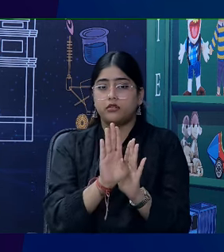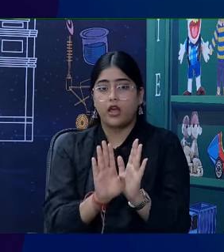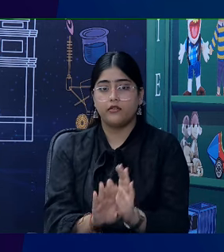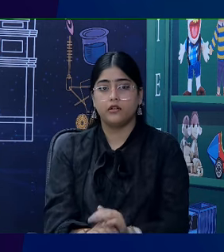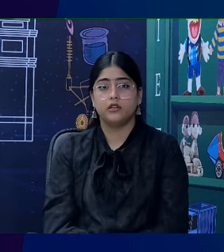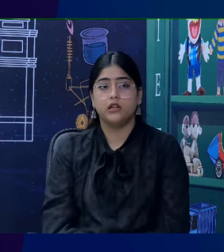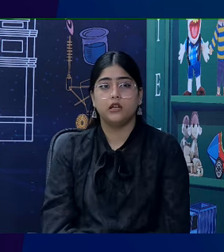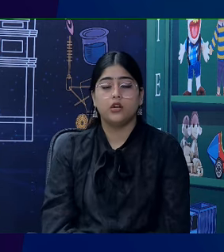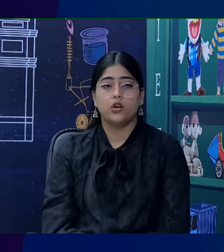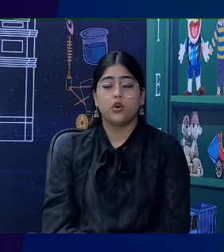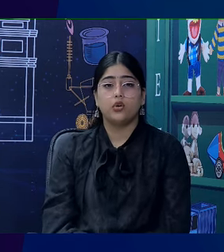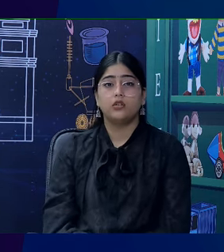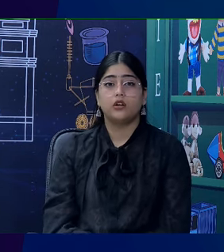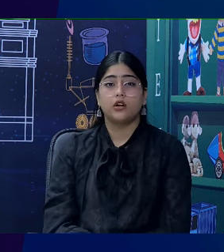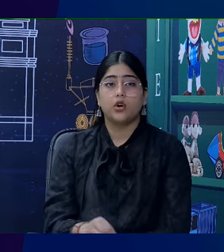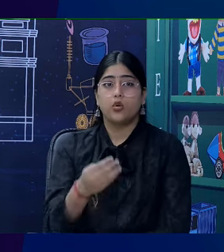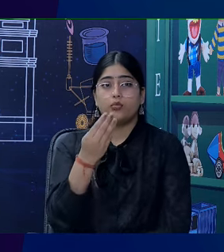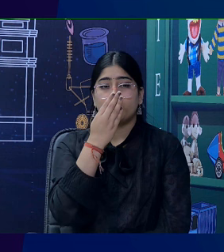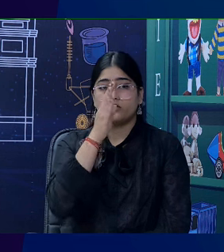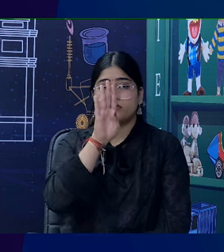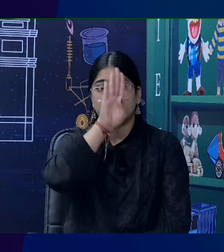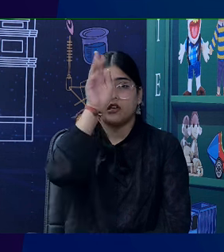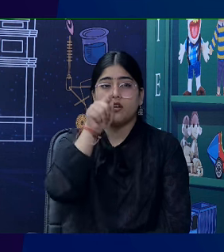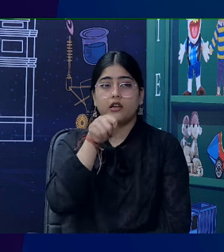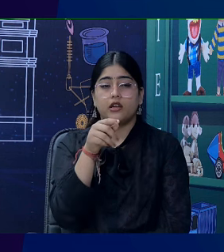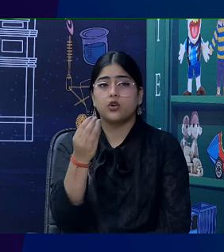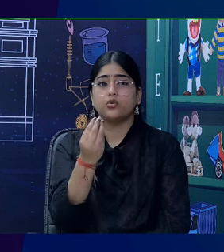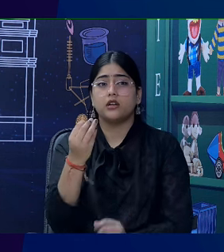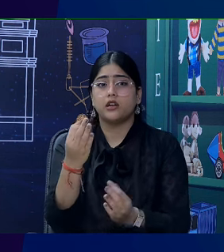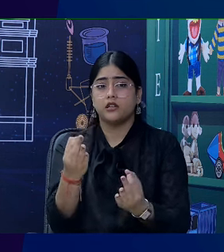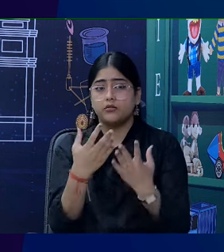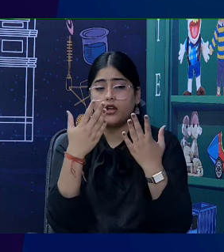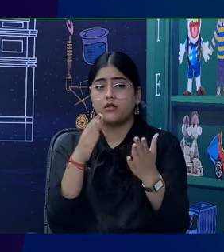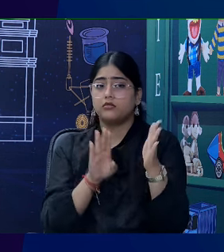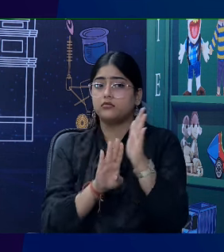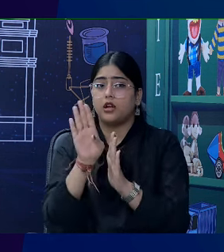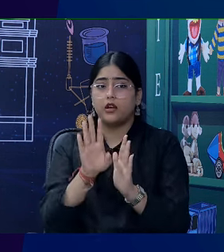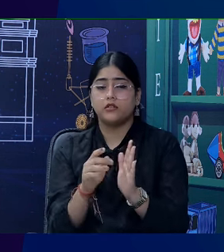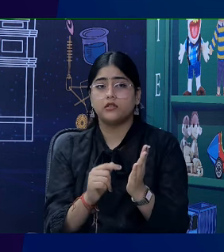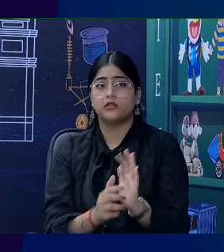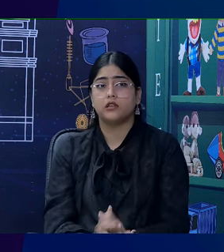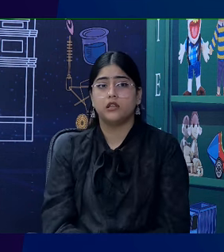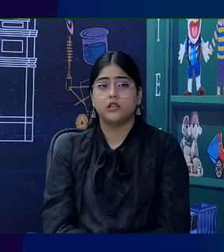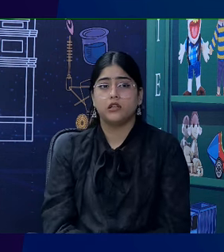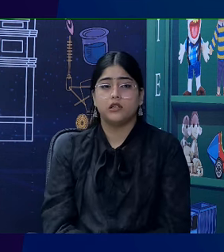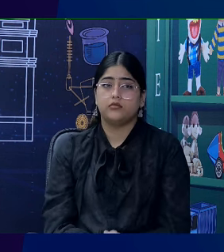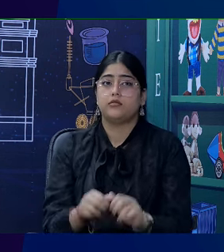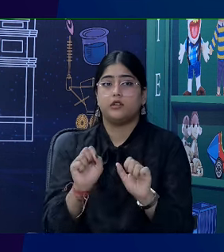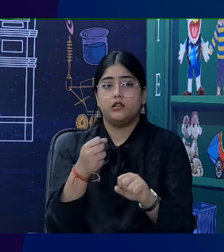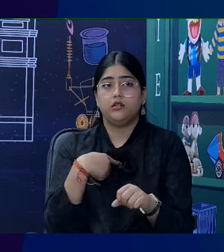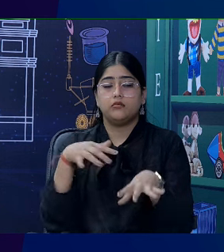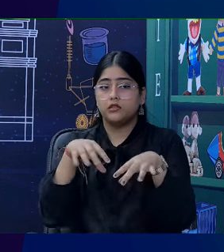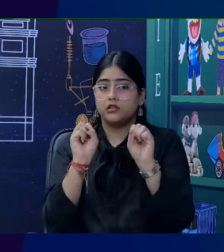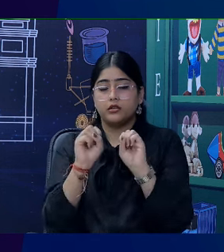और मुगल बादशाहों के शासनकाल में इसको एक विशिष्ट नृत्य शैली के रूप में विकसित किया गया तो मैम यह तो हम समझ ही रहे